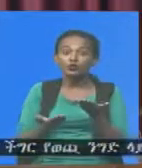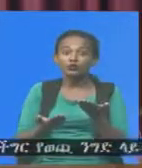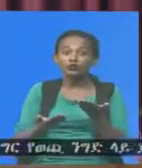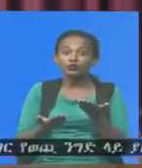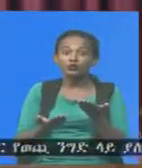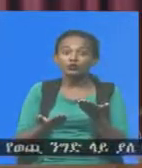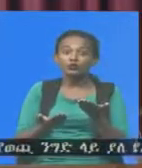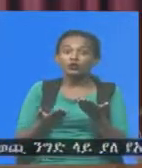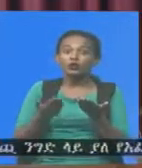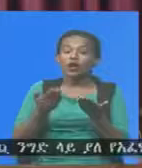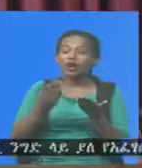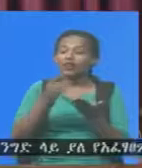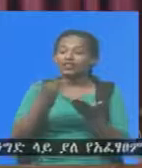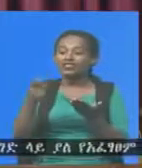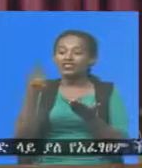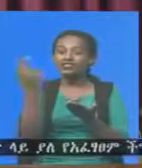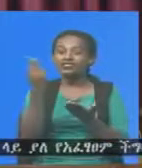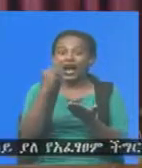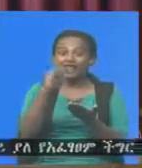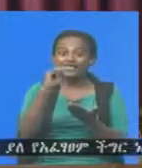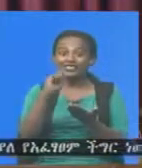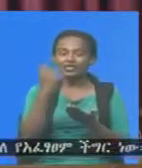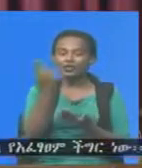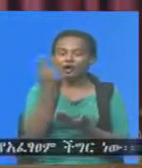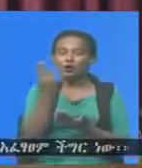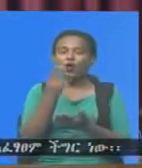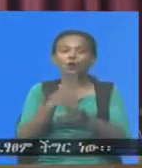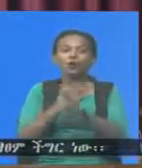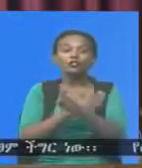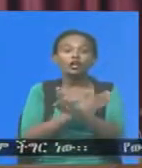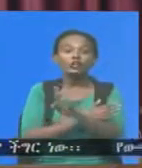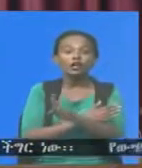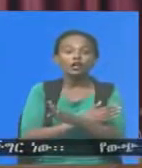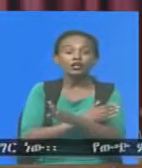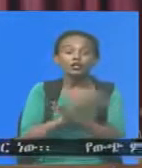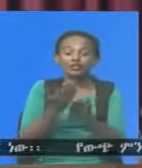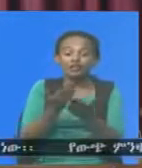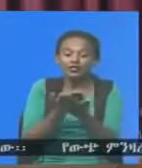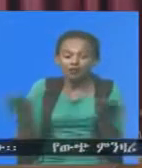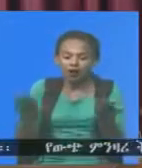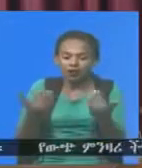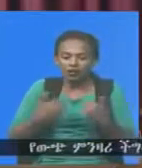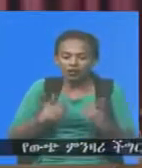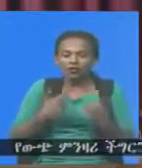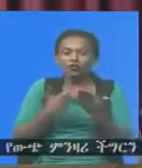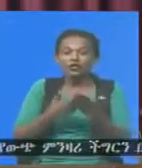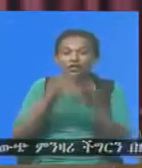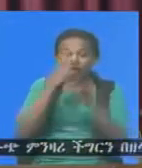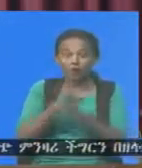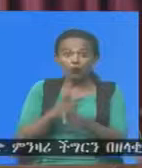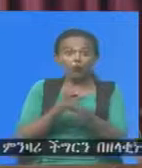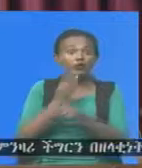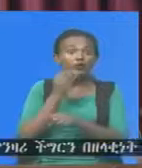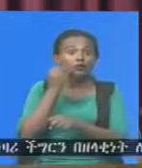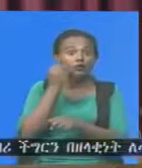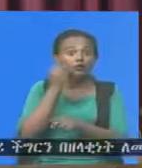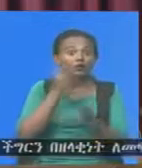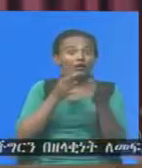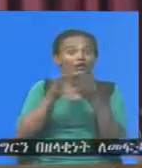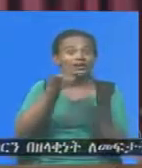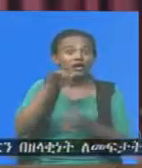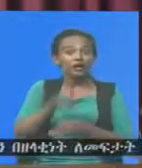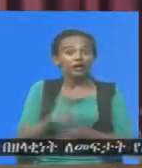አይቲ ተጠቅሞ ማሻሻልና ማሳለጥ መቻል ነው። ከዚህ አንጻር የት ጋር እንዳለን ለዚህ ተከበረ ምክር ቤት መግለጽ ያለብኝ